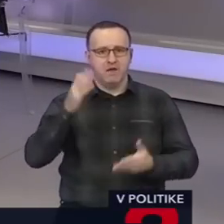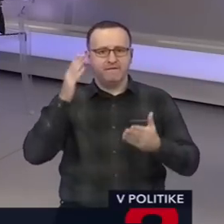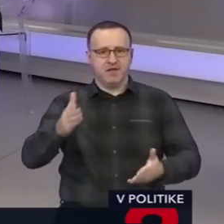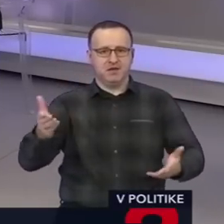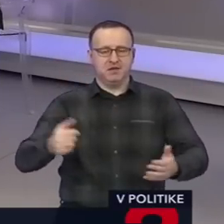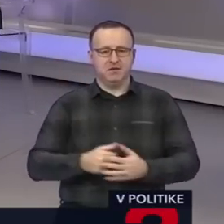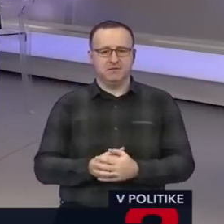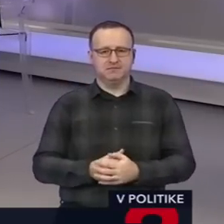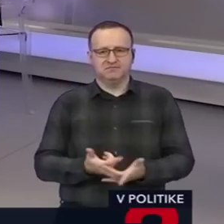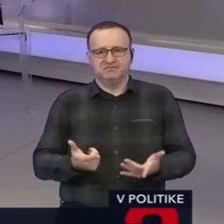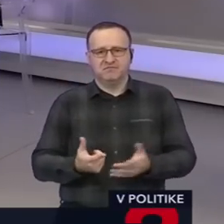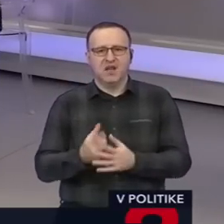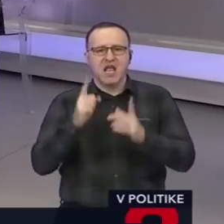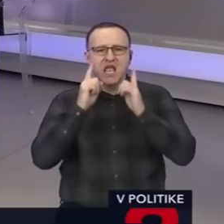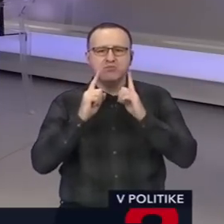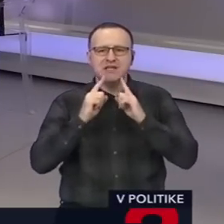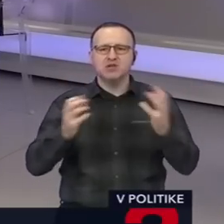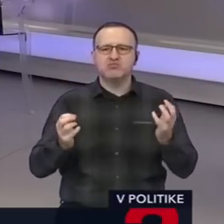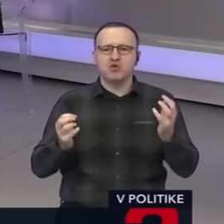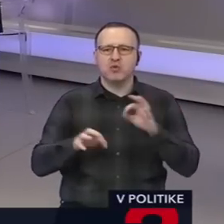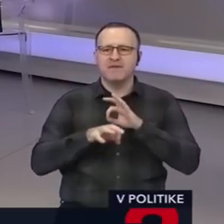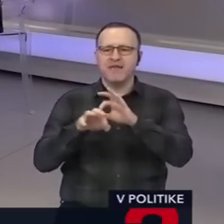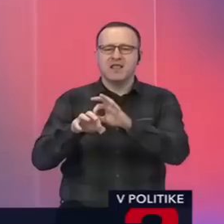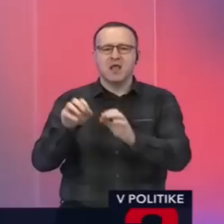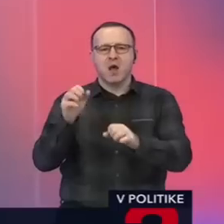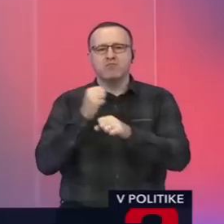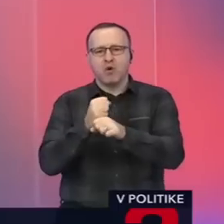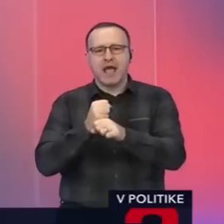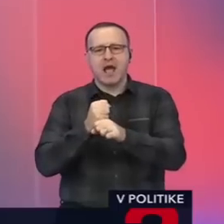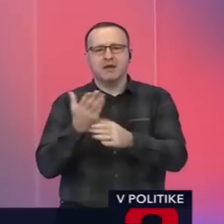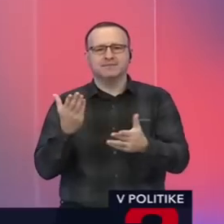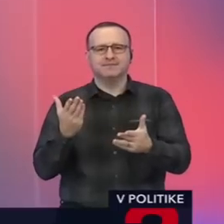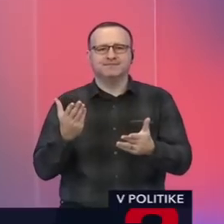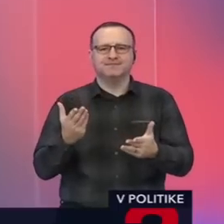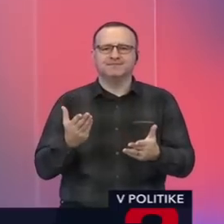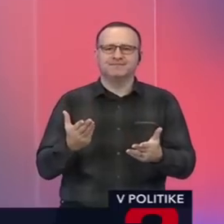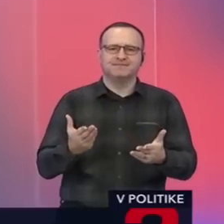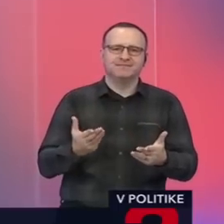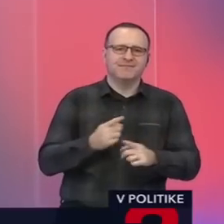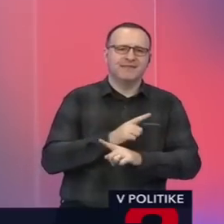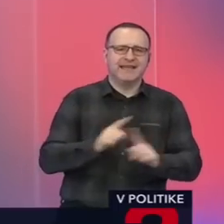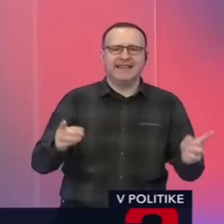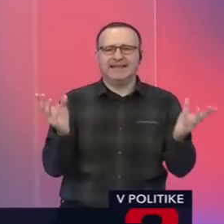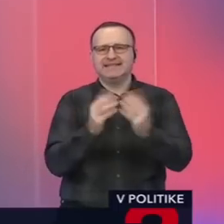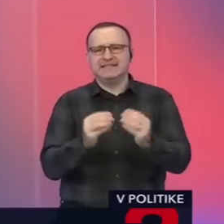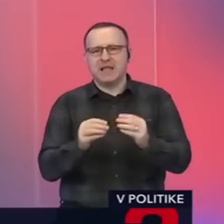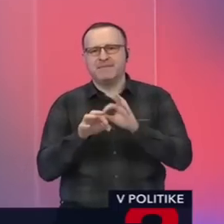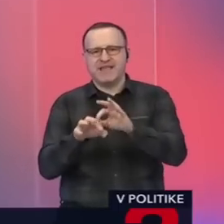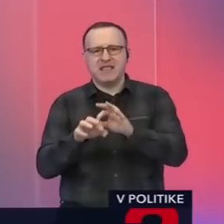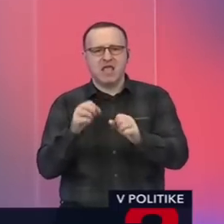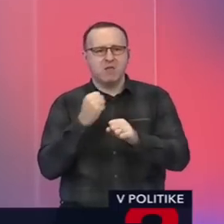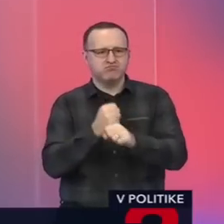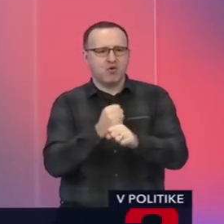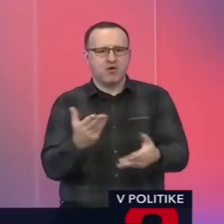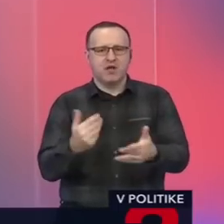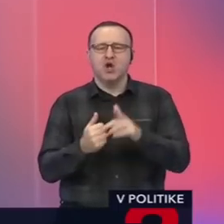je hybridný spôsob vedenia boja, zástupná vojna, proxy, asymetrický spôsob vedenia boja. To sú